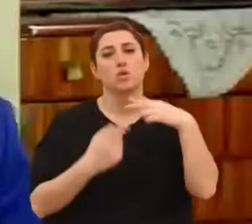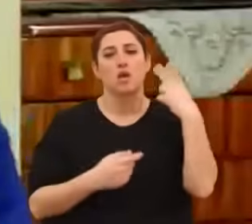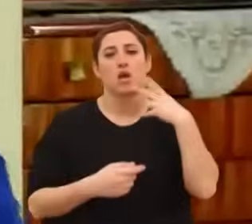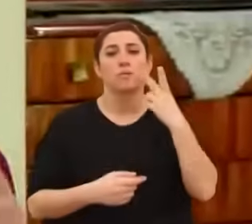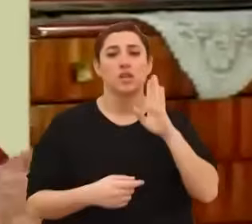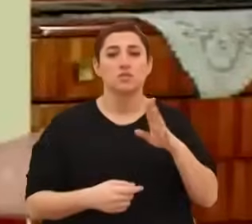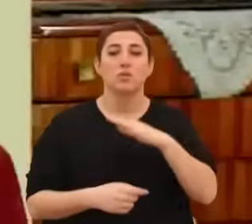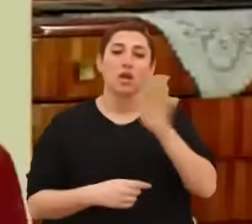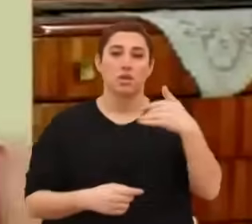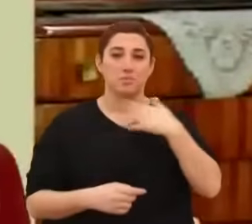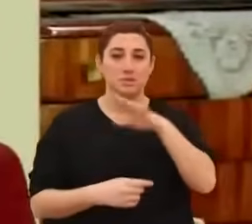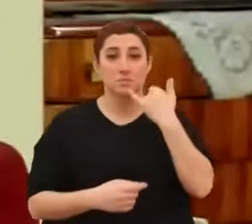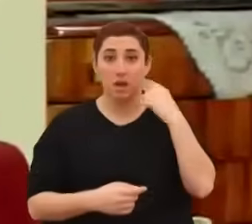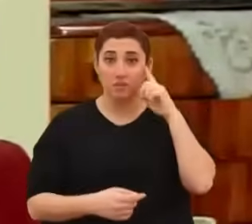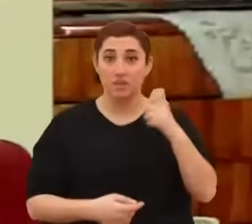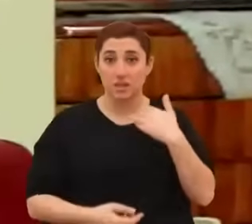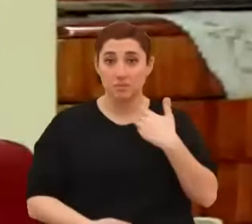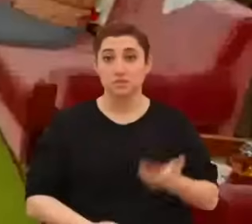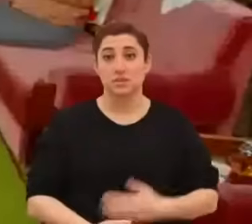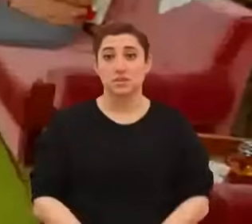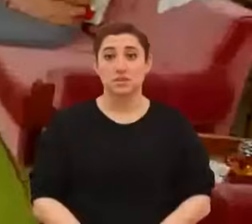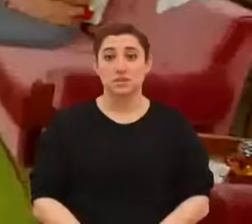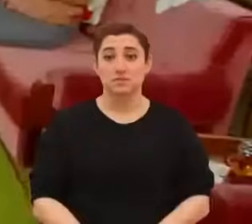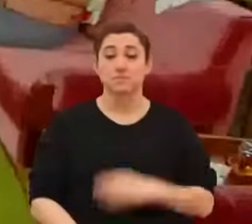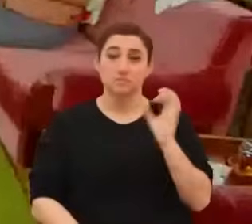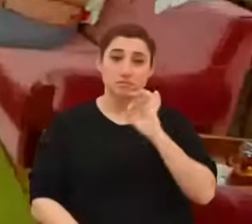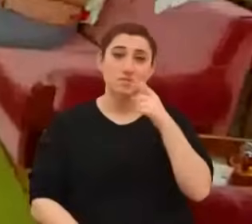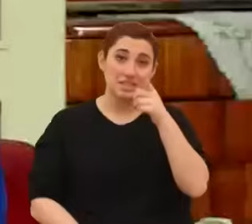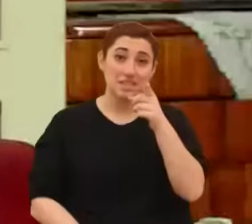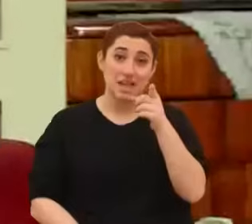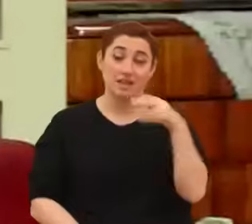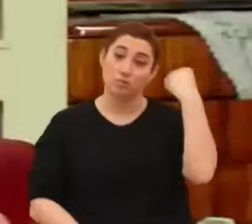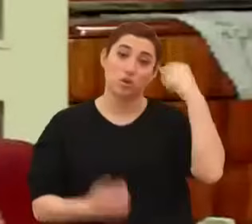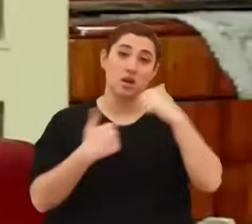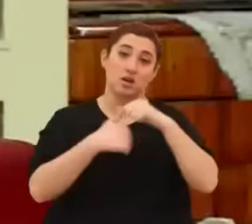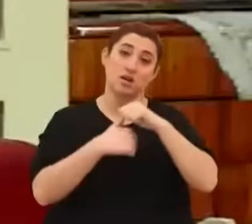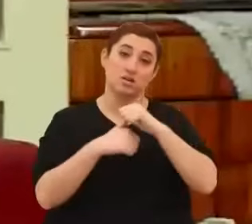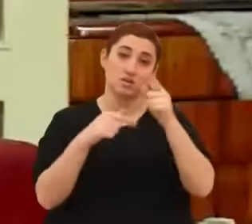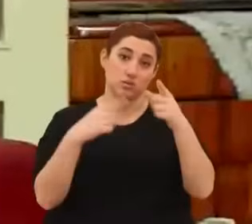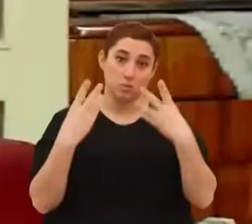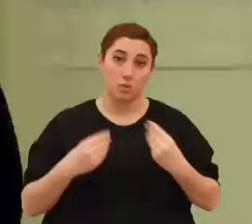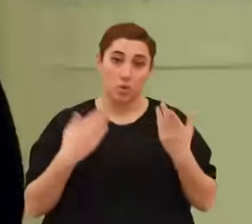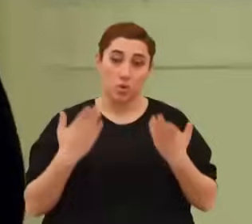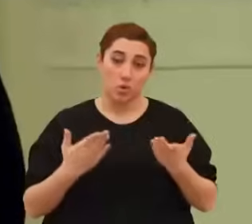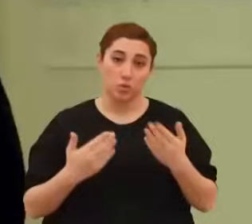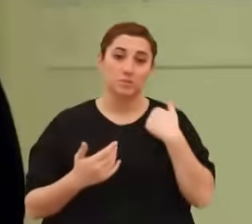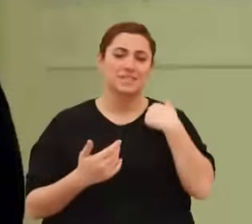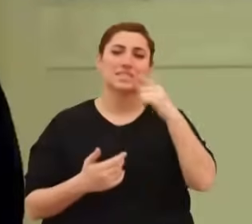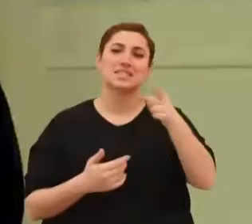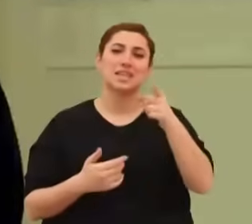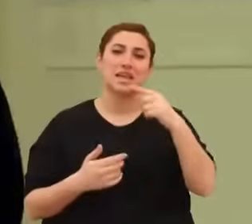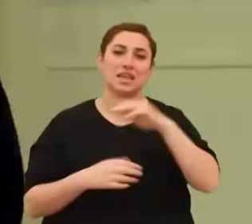ablacığım. Ya ayol, biz misafir miyiz şurada? Artık sen de muhtar karısısın bugüne bugün. Biz